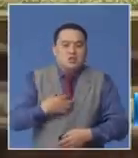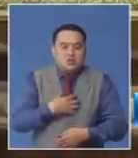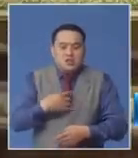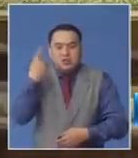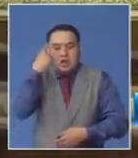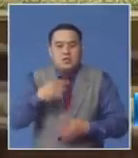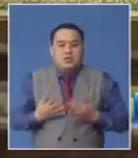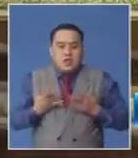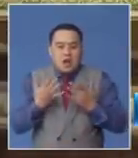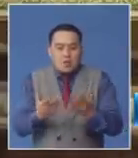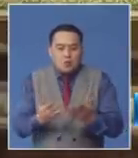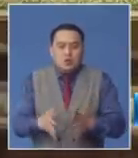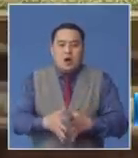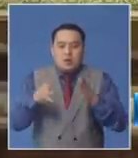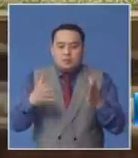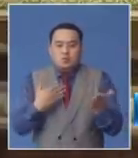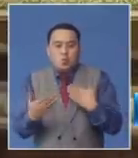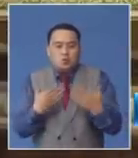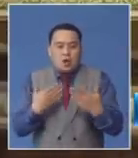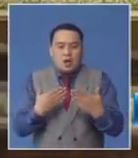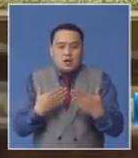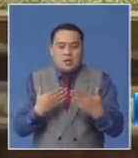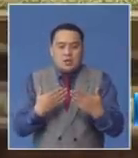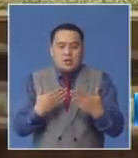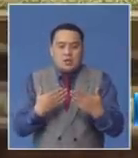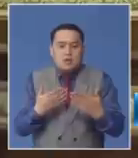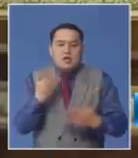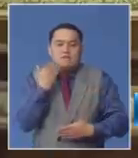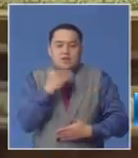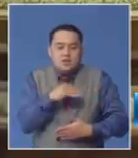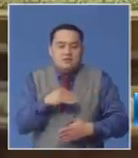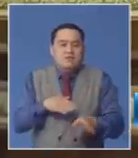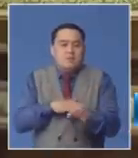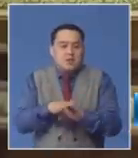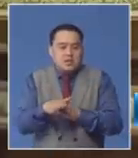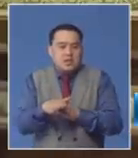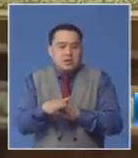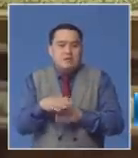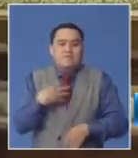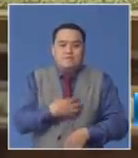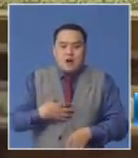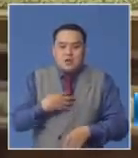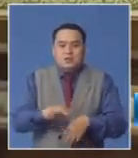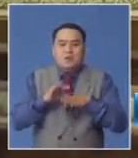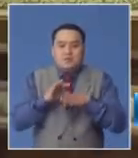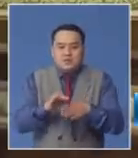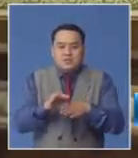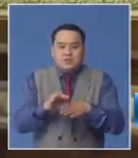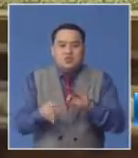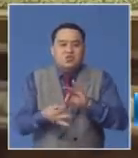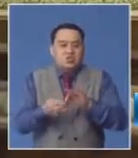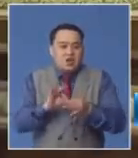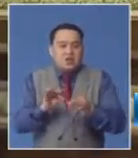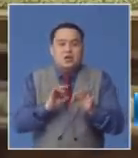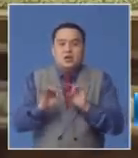требуется широк и обсуждения подходов по эффективной реализации также важно провести подробный